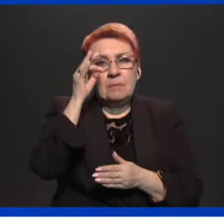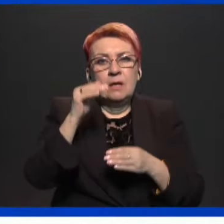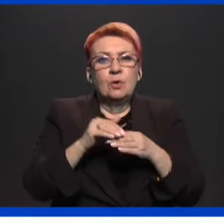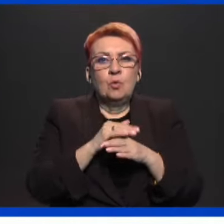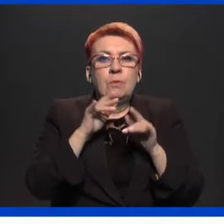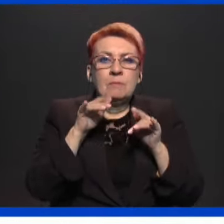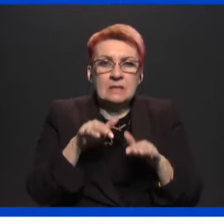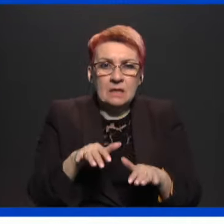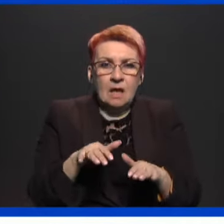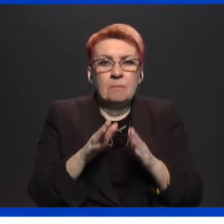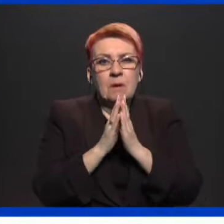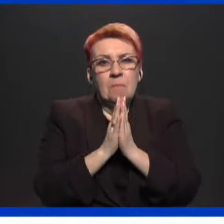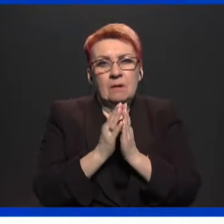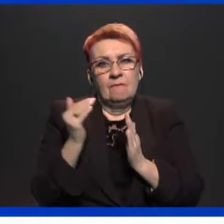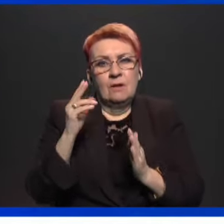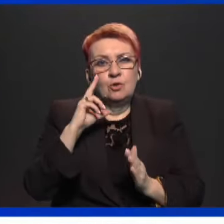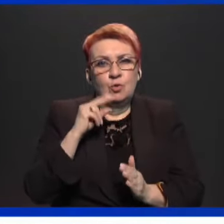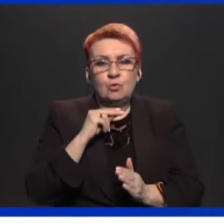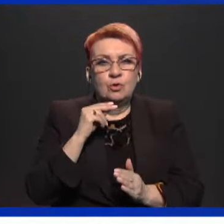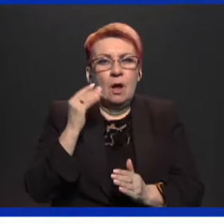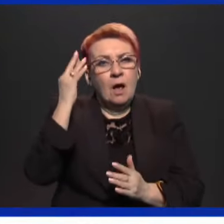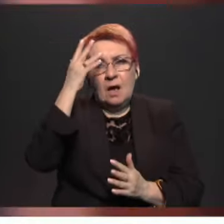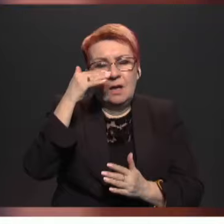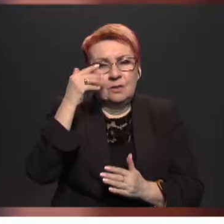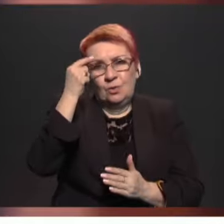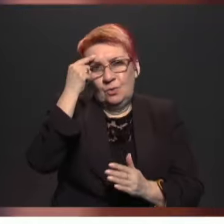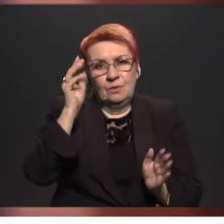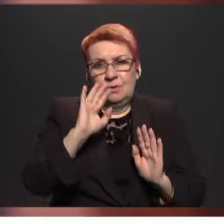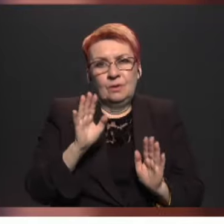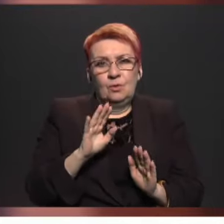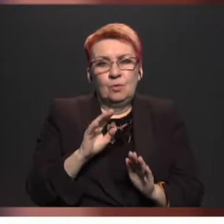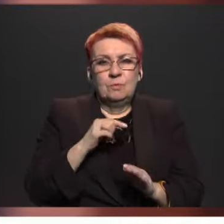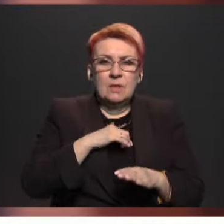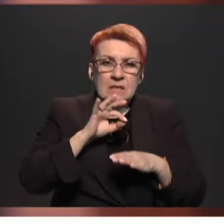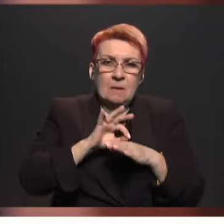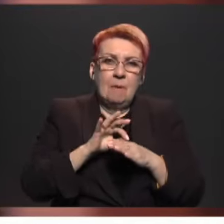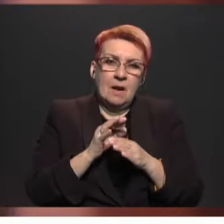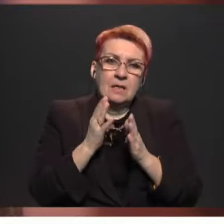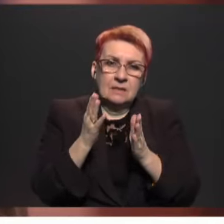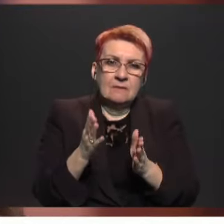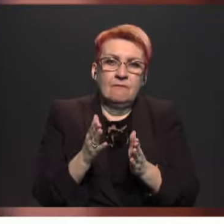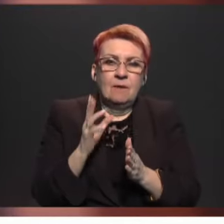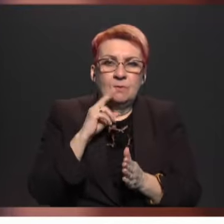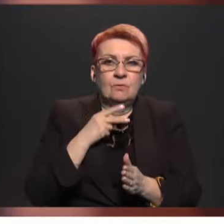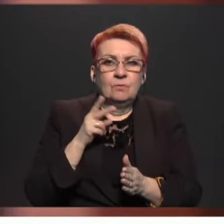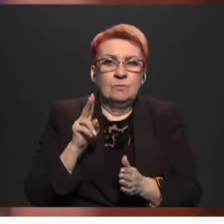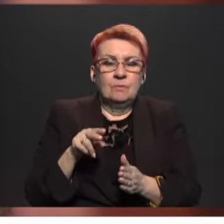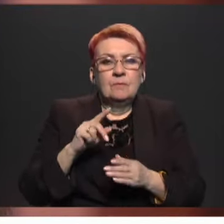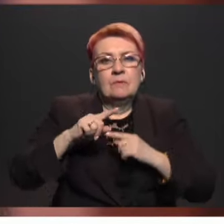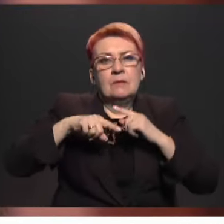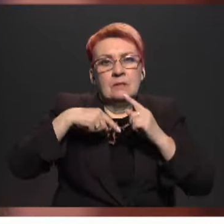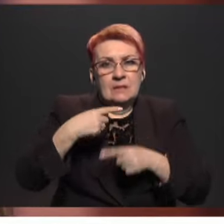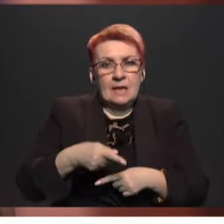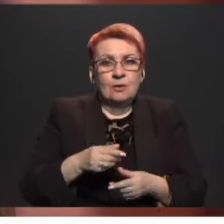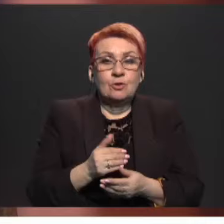делами, молитвой этого человека, а не снами. Конечно, примите, пожалуйста, наши соболезнования искренне. Да. Следующий вопрос от Анжелики.